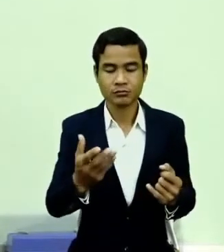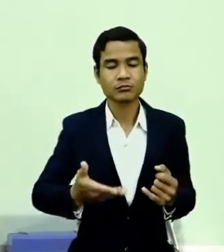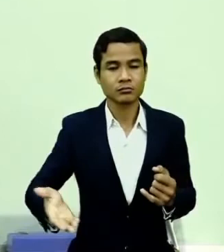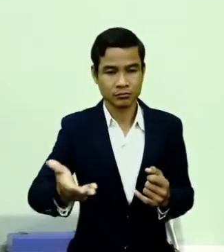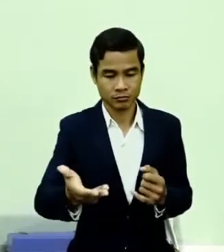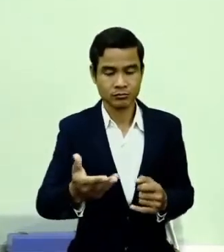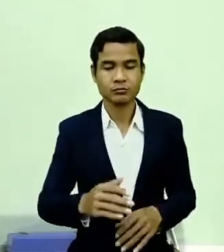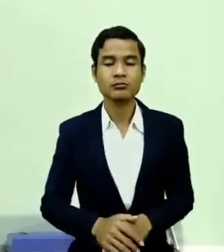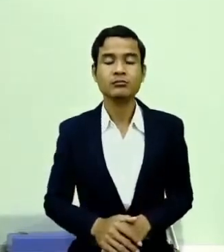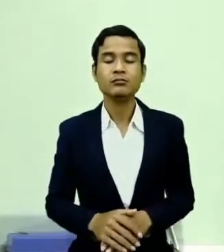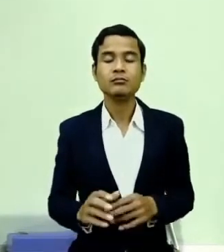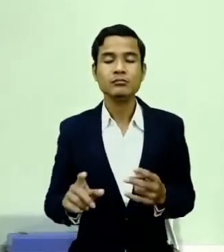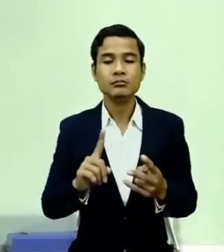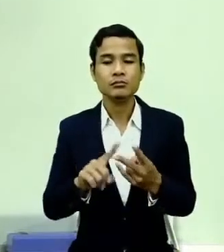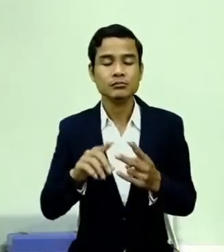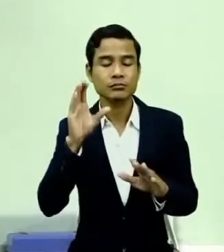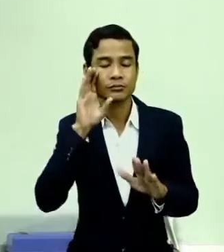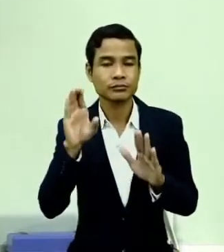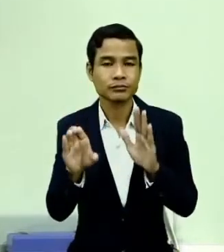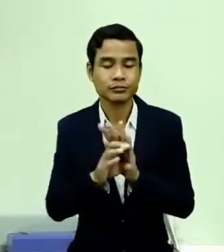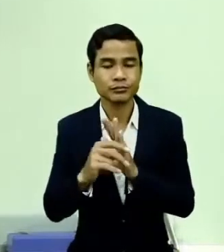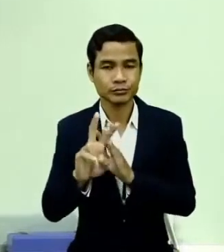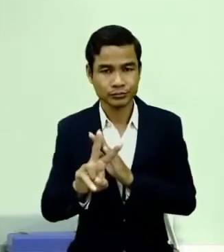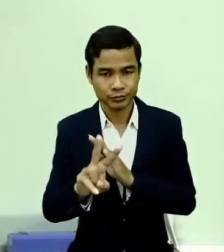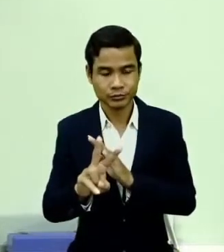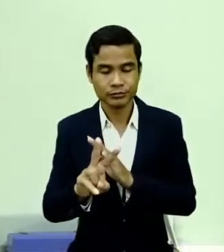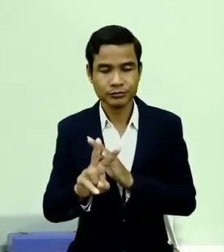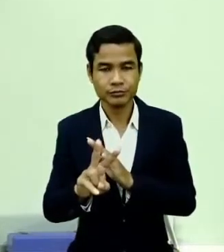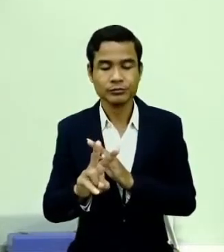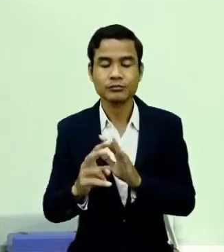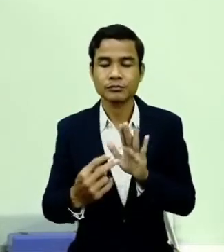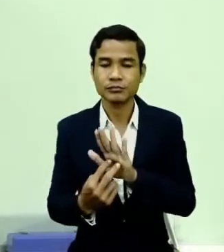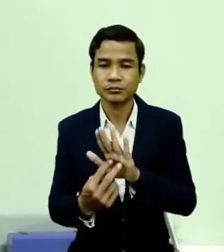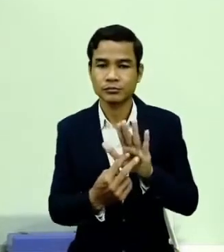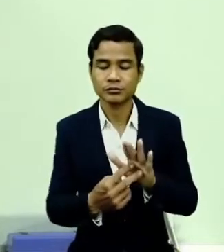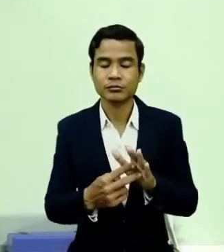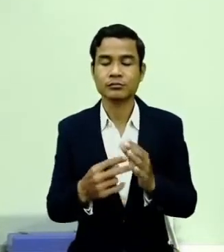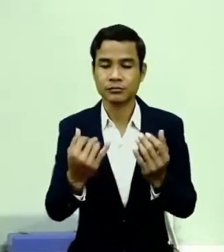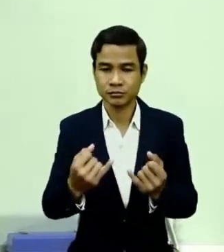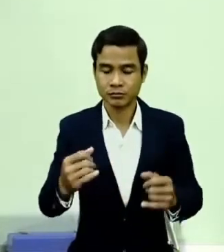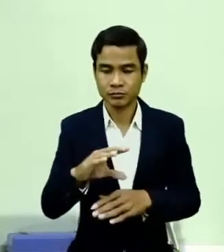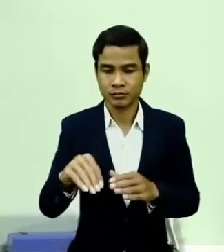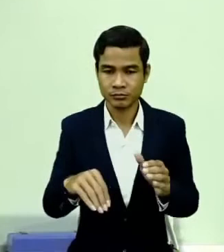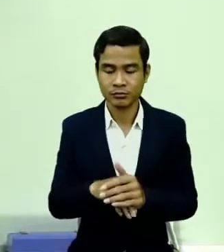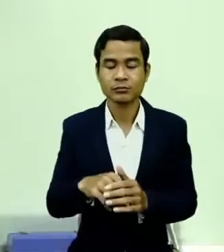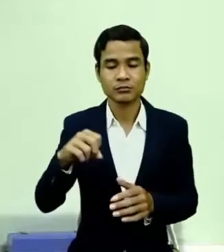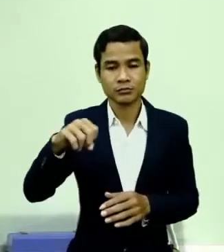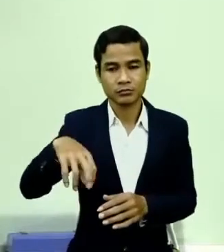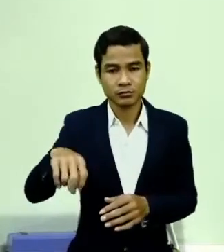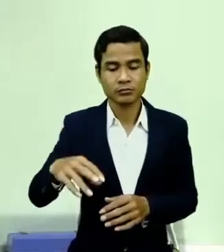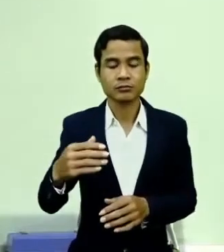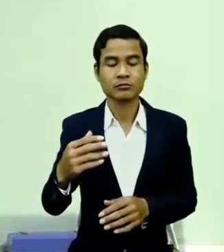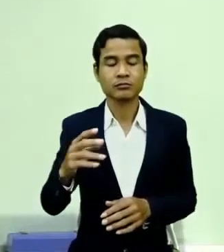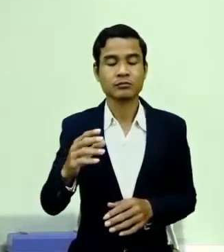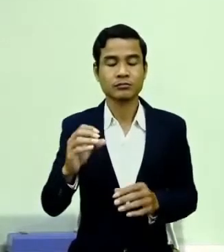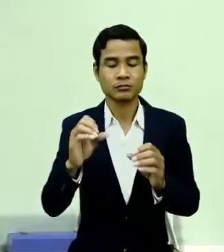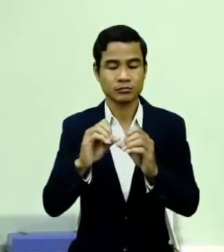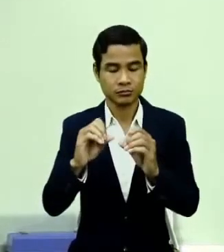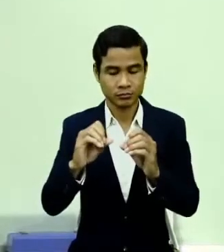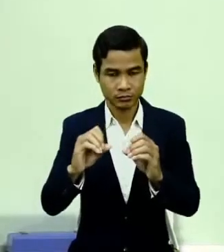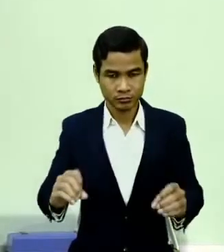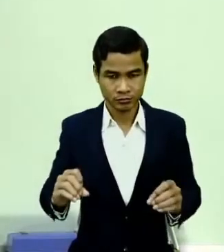nè chân này lúc tì pì ní chà bằng hang thà cụ mà tự ca ti lùm nơi xóm